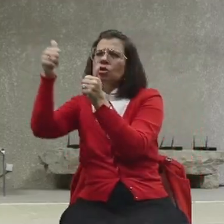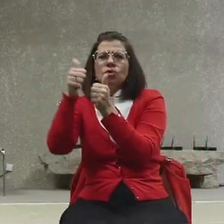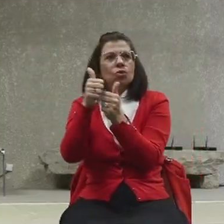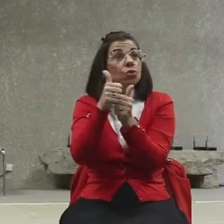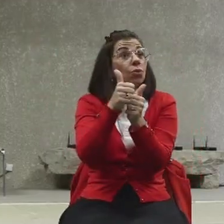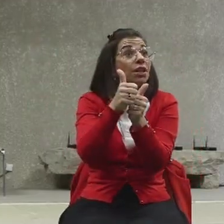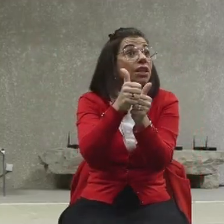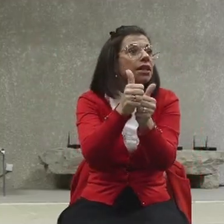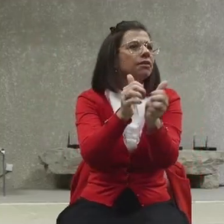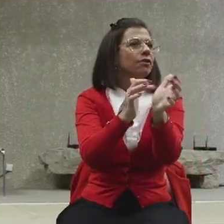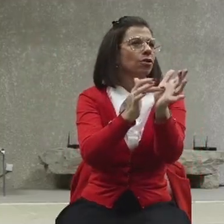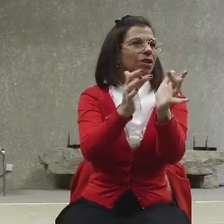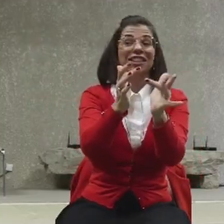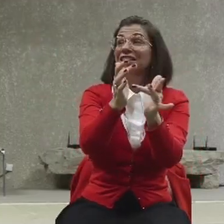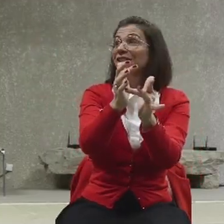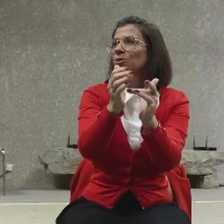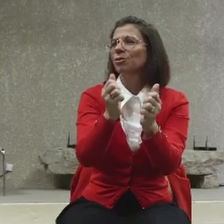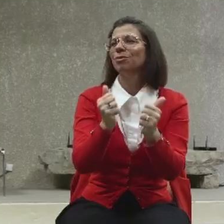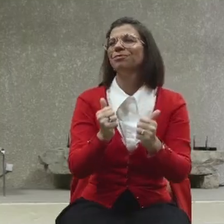toi-même,